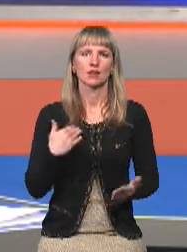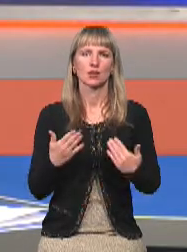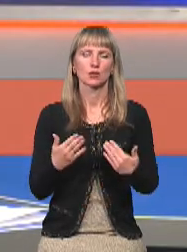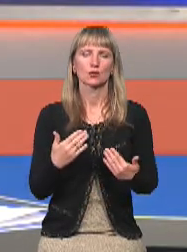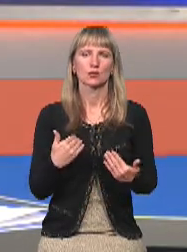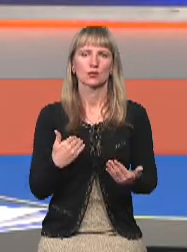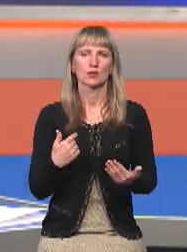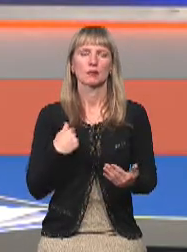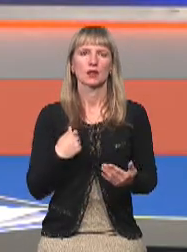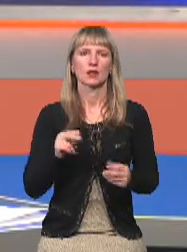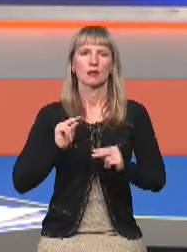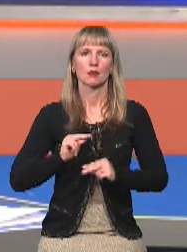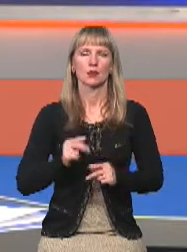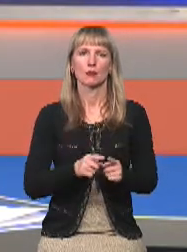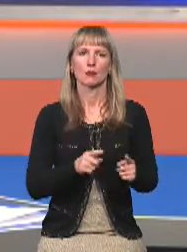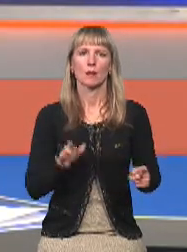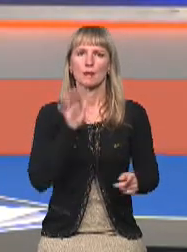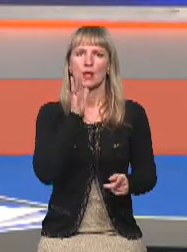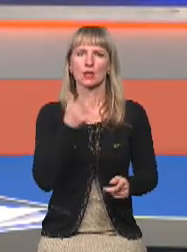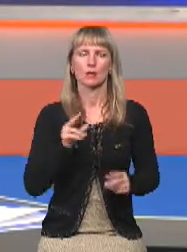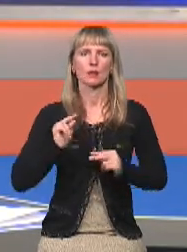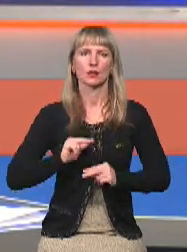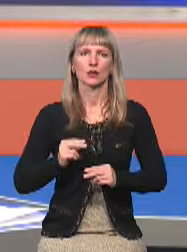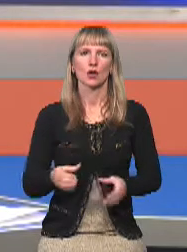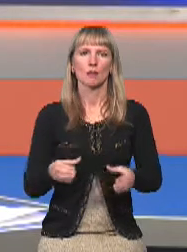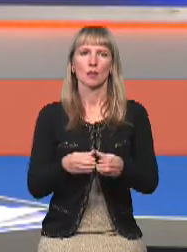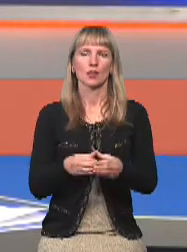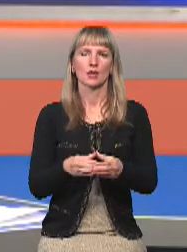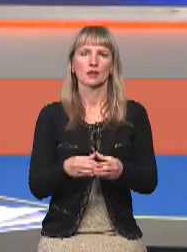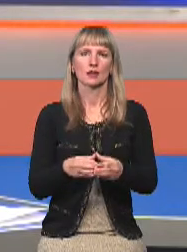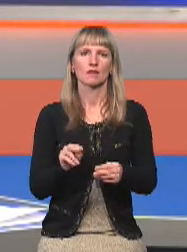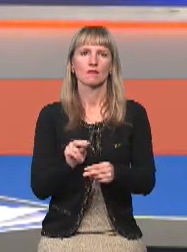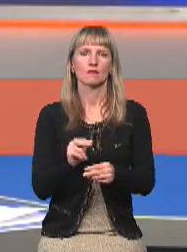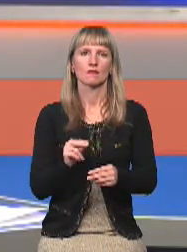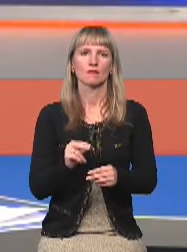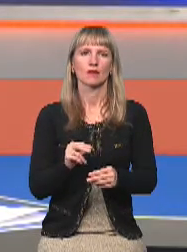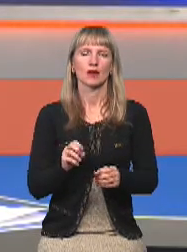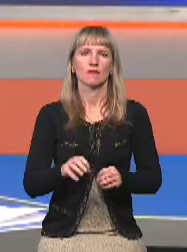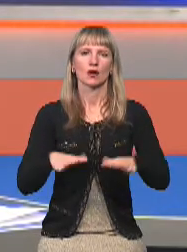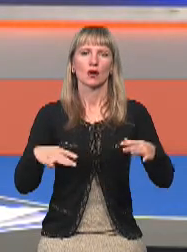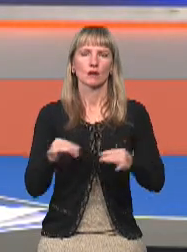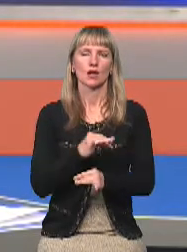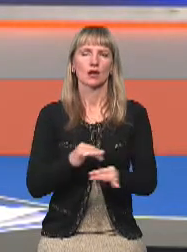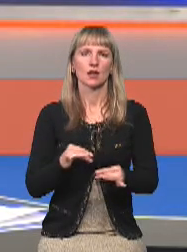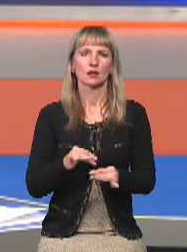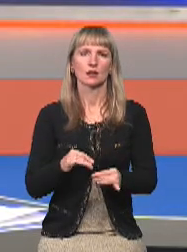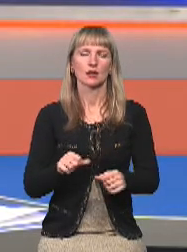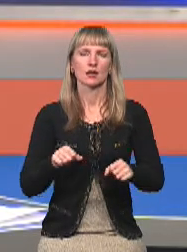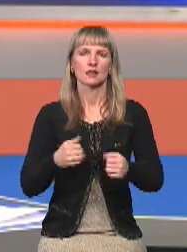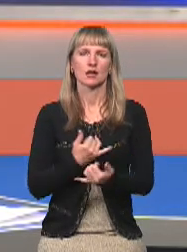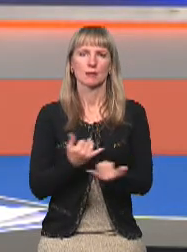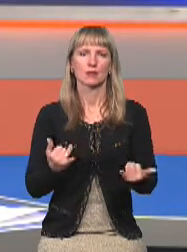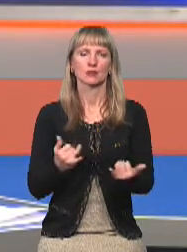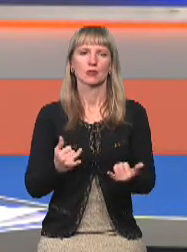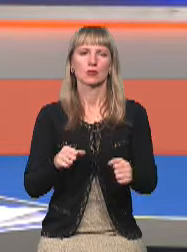ми напрацювали протягом 5 років, працюючи в Комітеті Верховної Ради України з правоохоронної діяльності, забезпечення